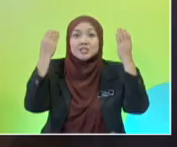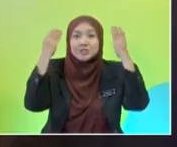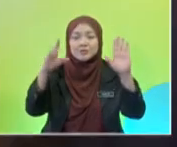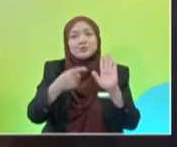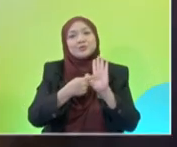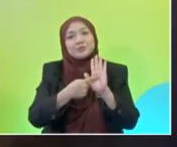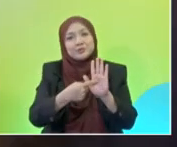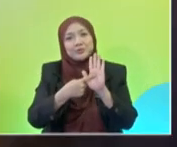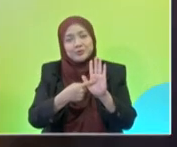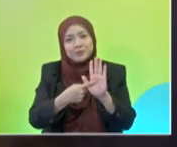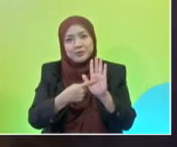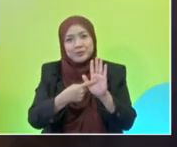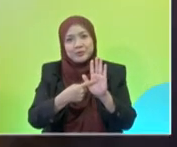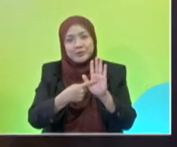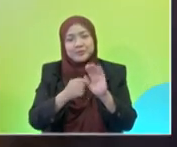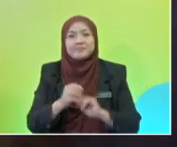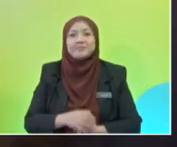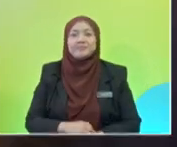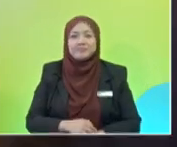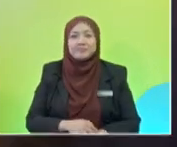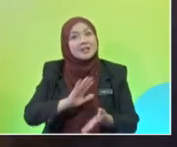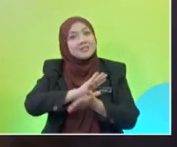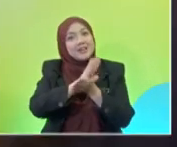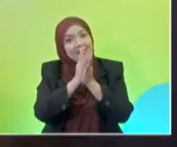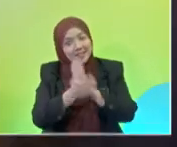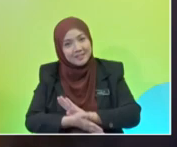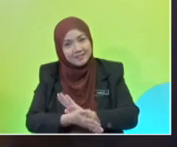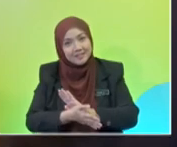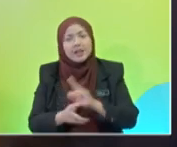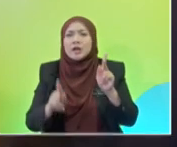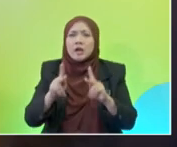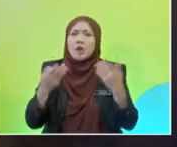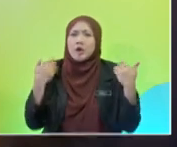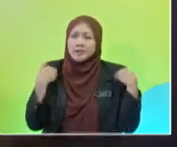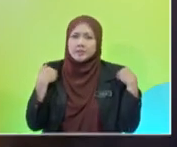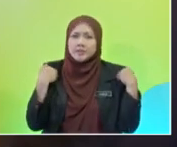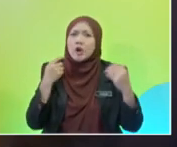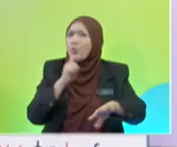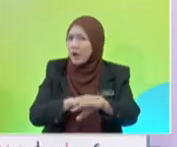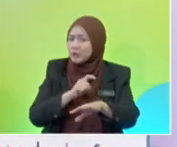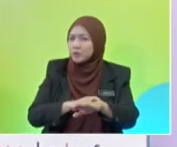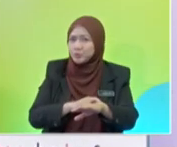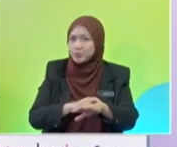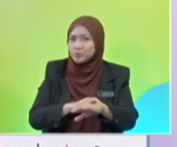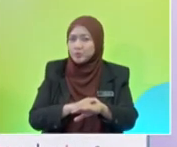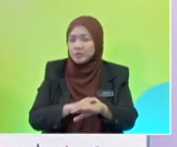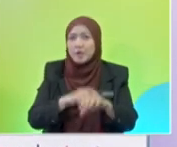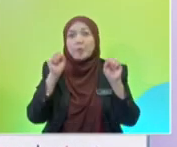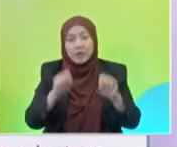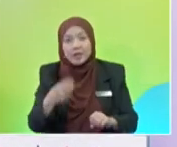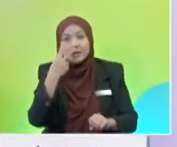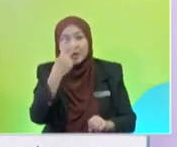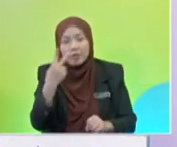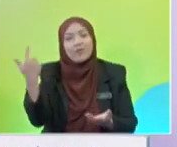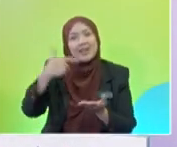inilah yang kita gunakan untuk mendapatkan sebuah cahaya Jadi kalau ada waktu lapang bolehlah tengok contoh-contoh yang ada